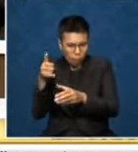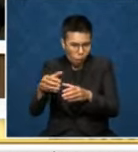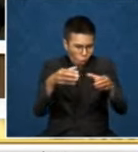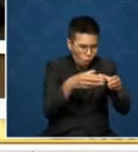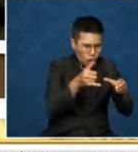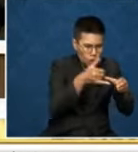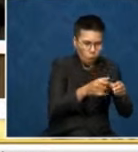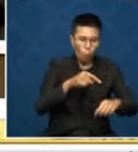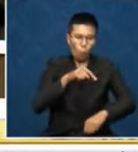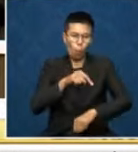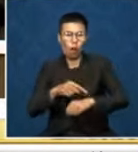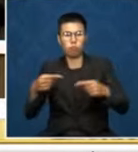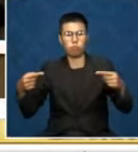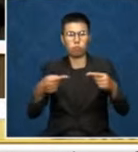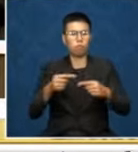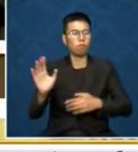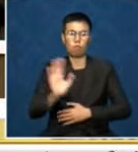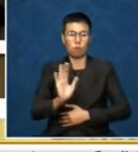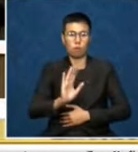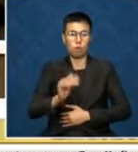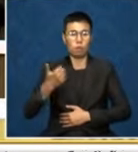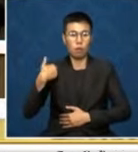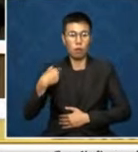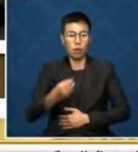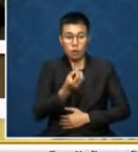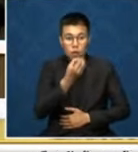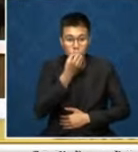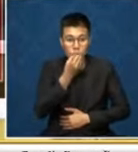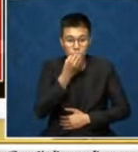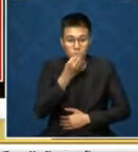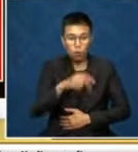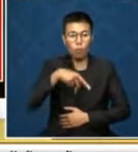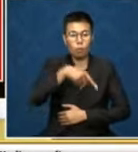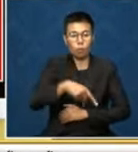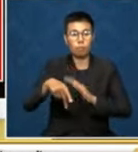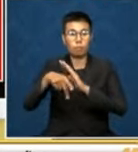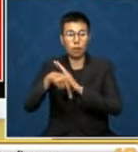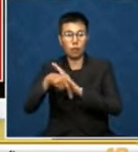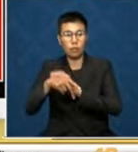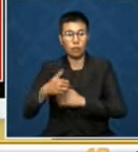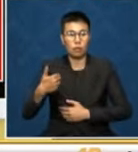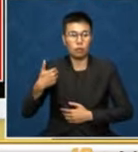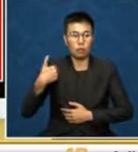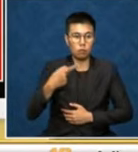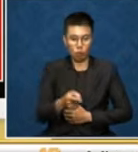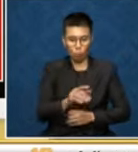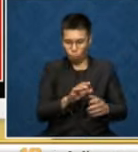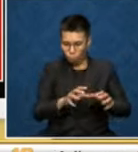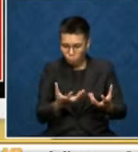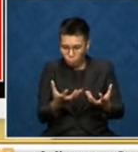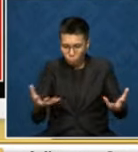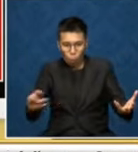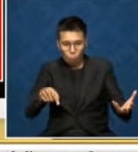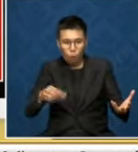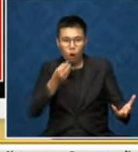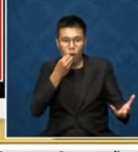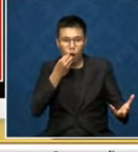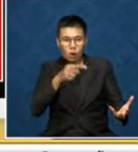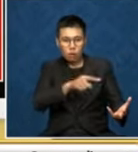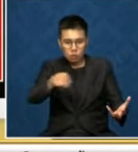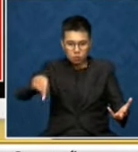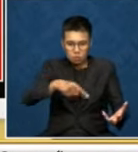กันเรื่องที่สองครับท่านประธานอาหารของสภาทุกวันพุธพฤหัสเนี่ยยังเหลือเฟือนะครับผมยังต้องเอาไปแจกค